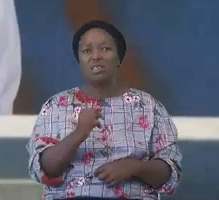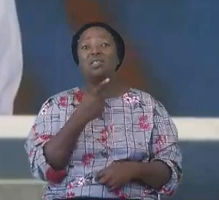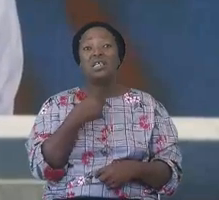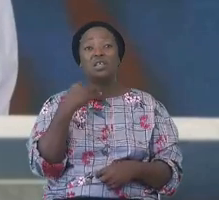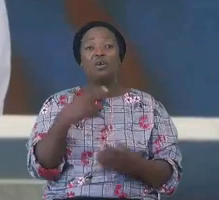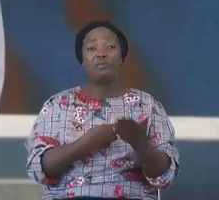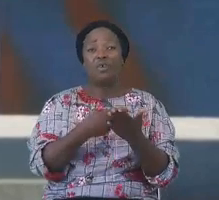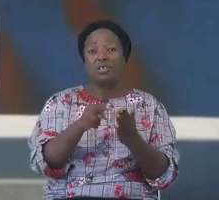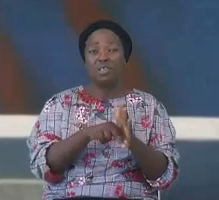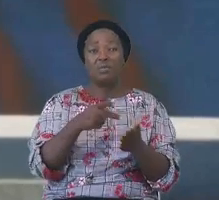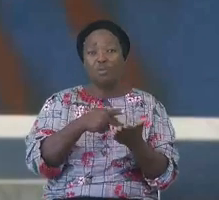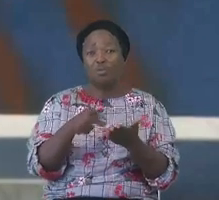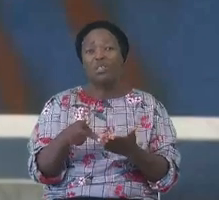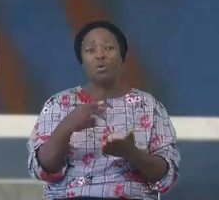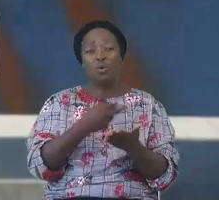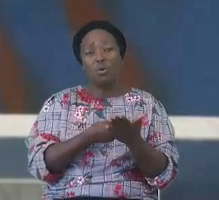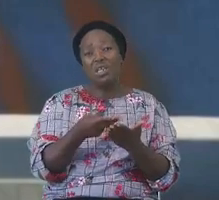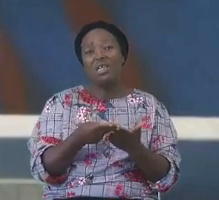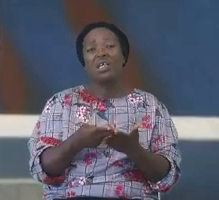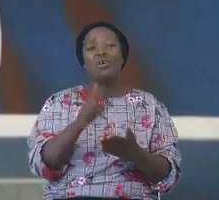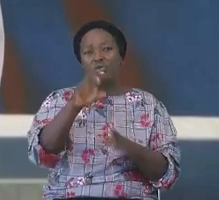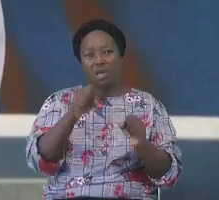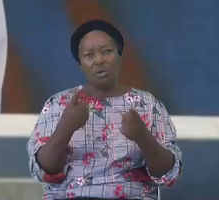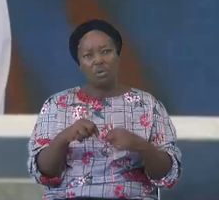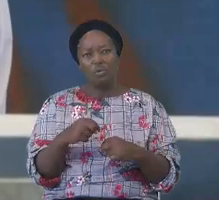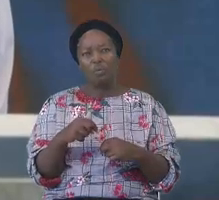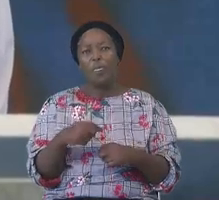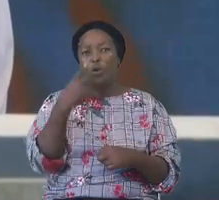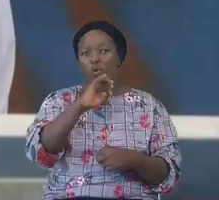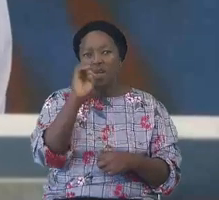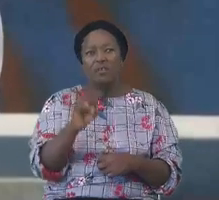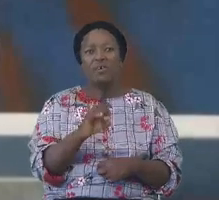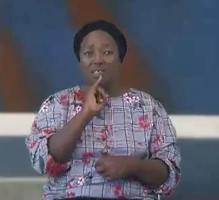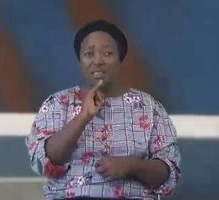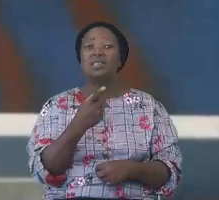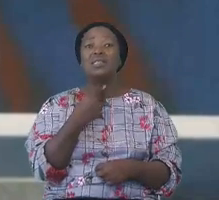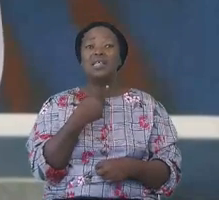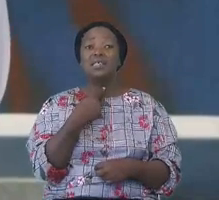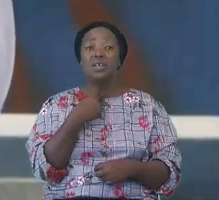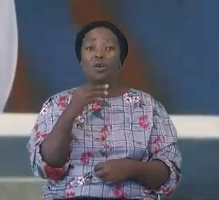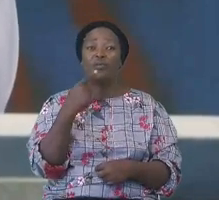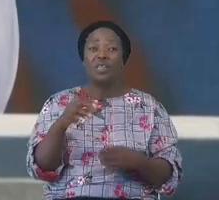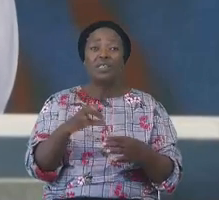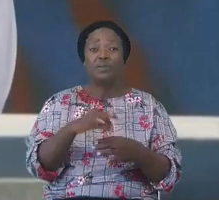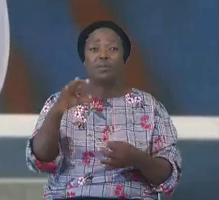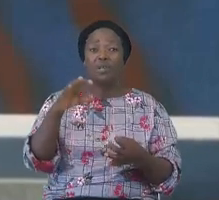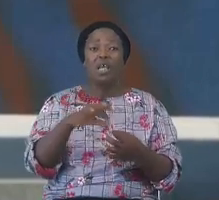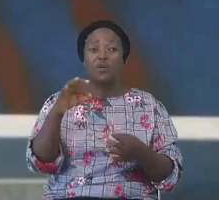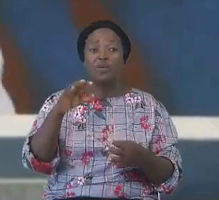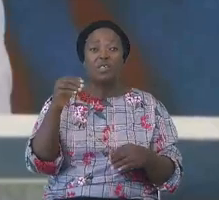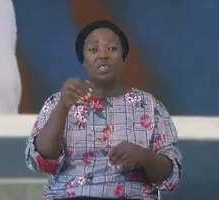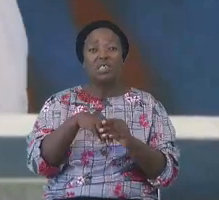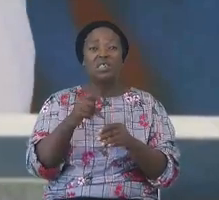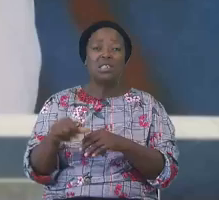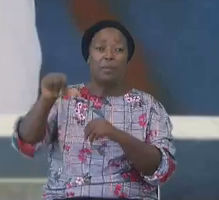de l'eau de la vie, il peut venir. Si quelqu'un a soif de la justice, de la pureté, de la sainteté, tu peux venir.